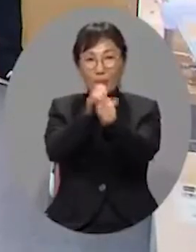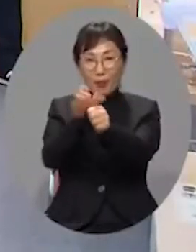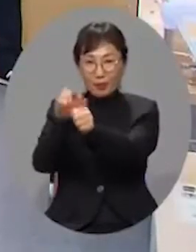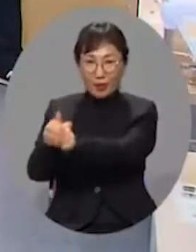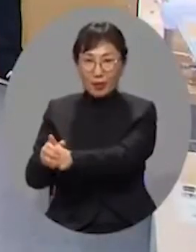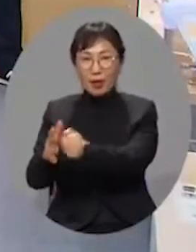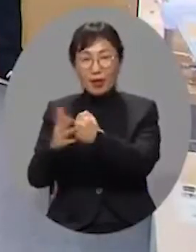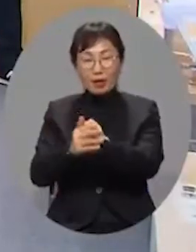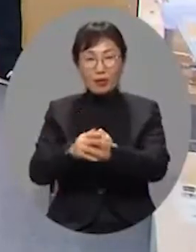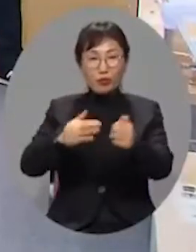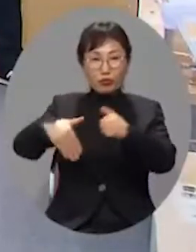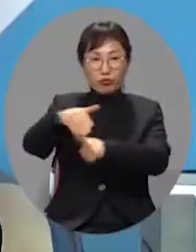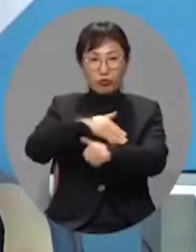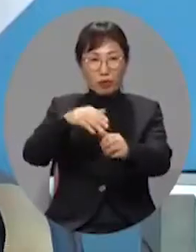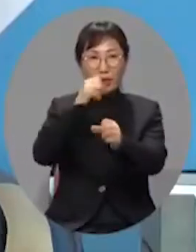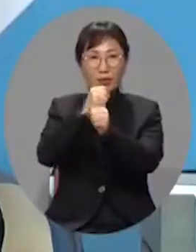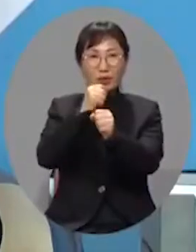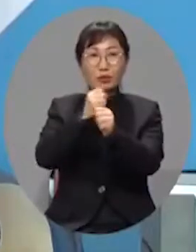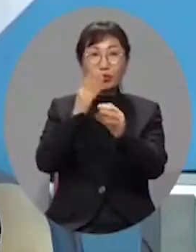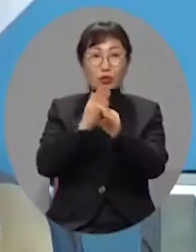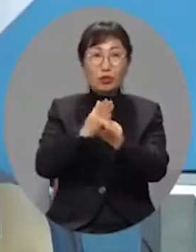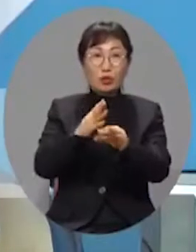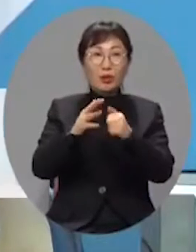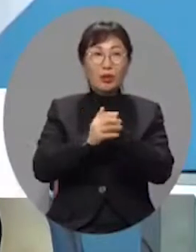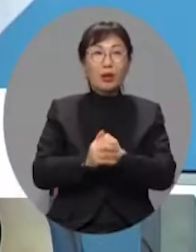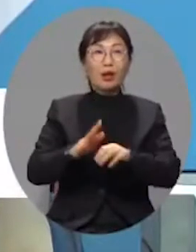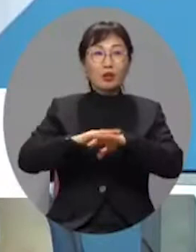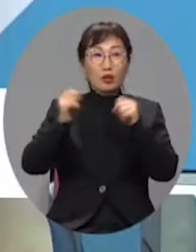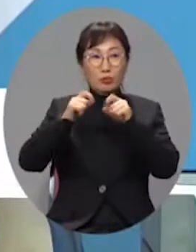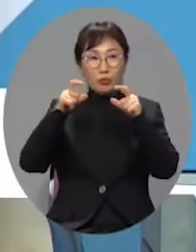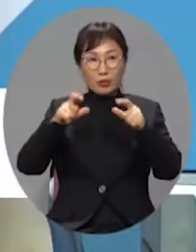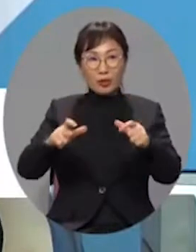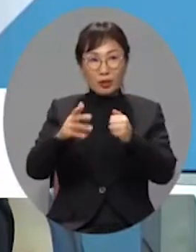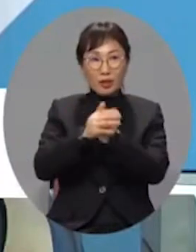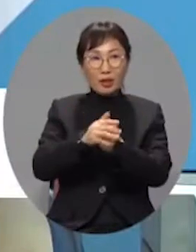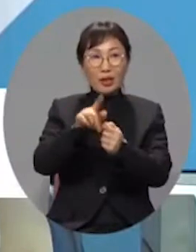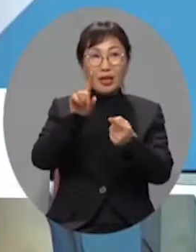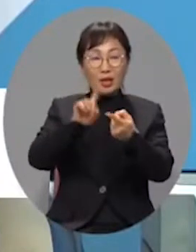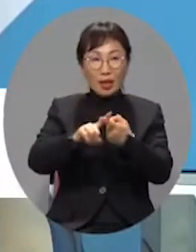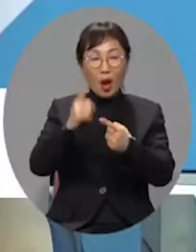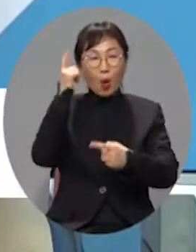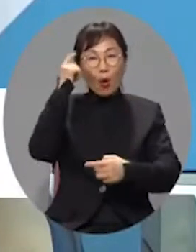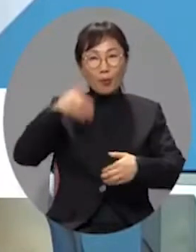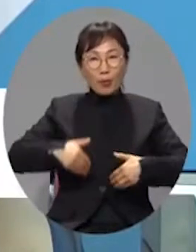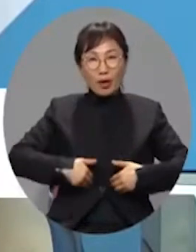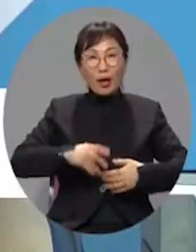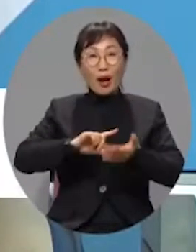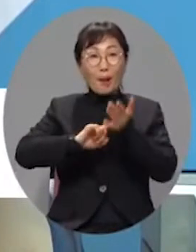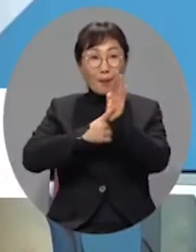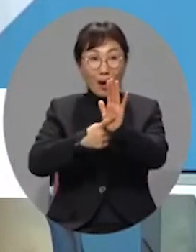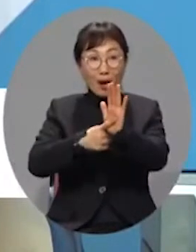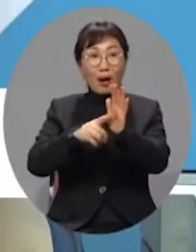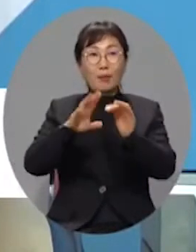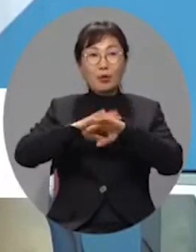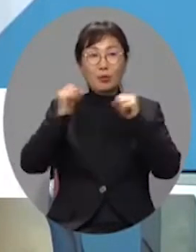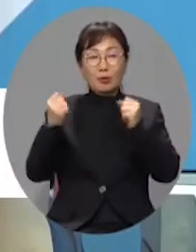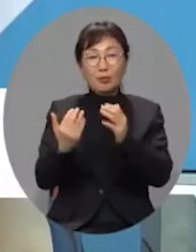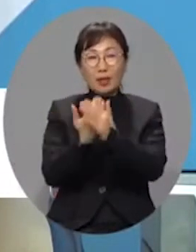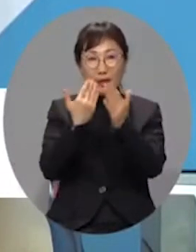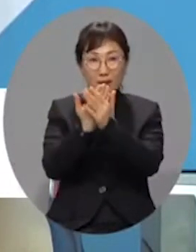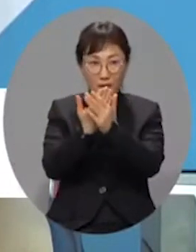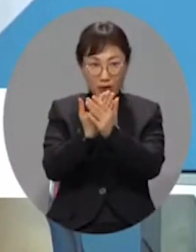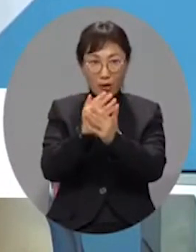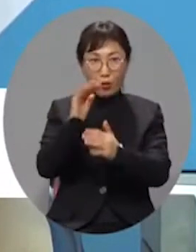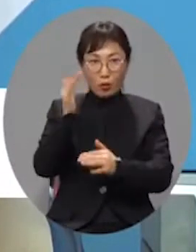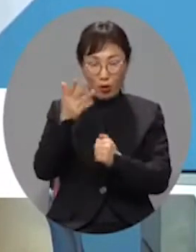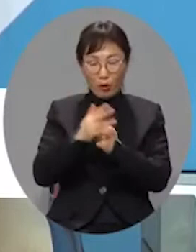띄우고 있습니다. 우리 도민들이 이 쌍발통 정치가 왜 필요한가를 알리는 것만이 우리 전북 발전이 되고 우리